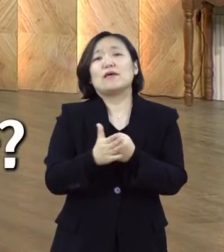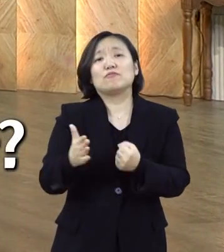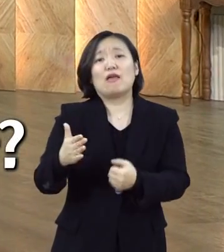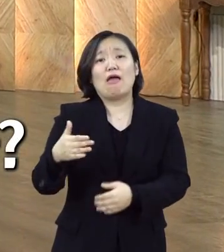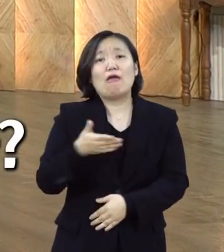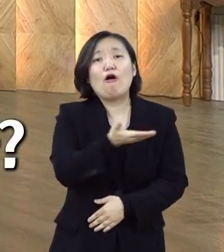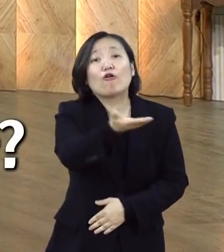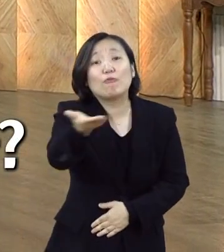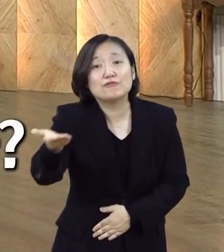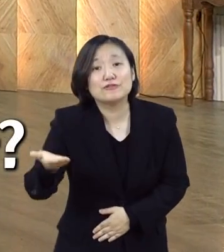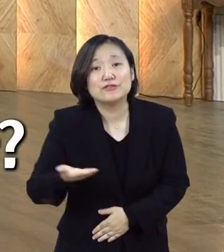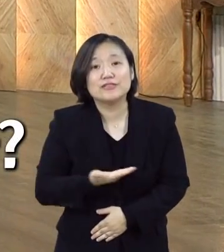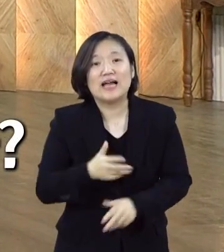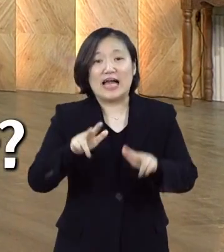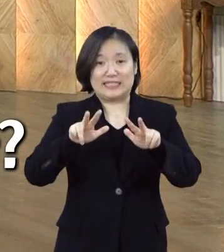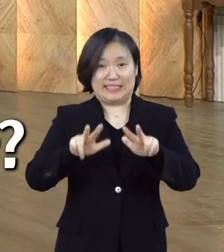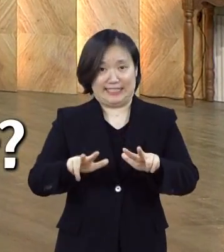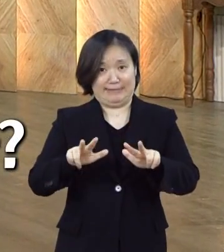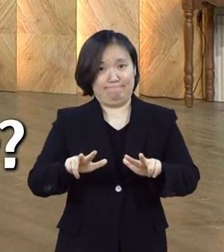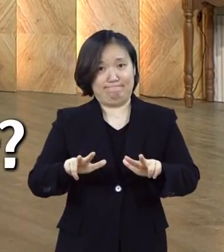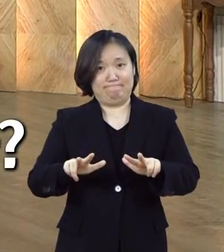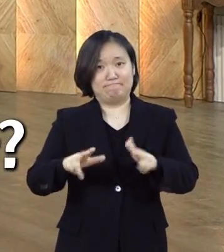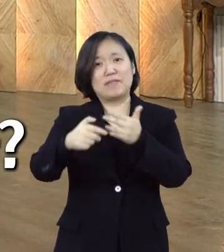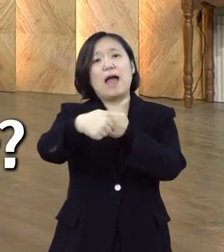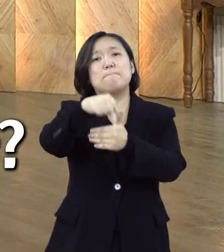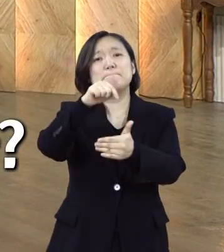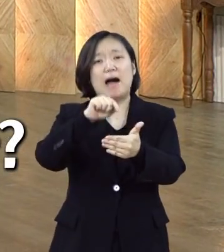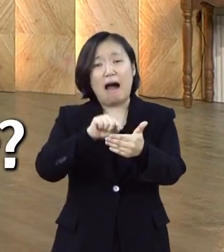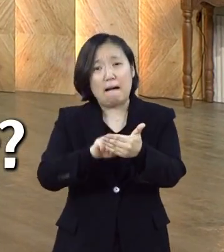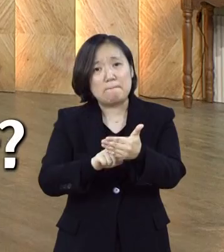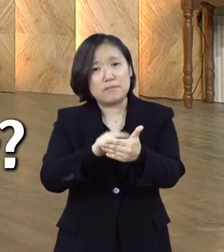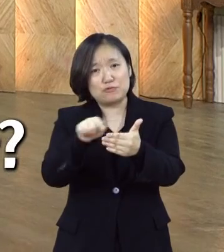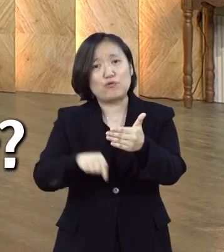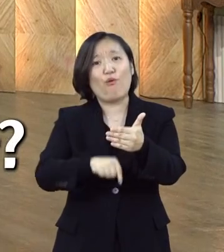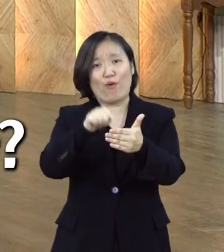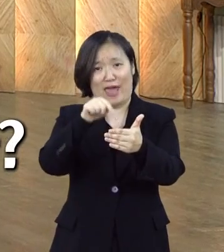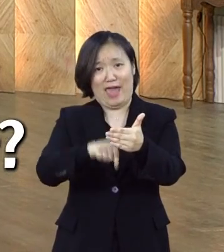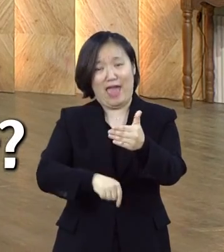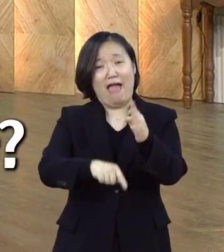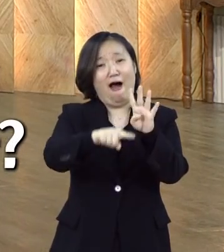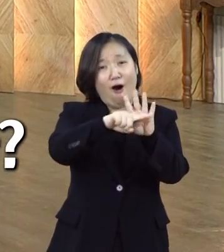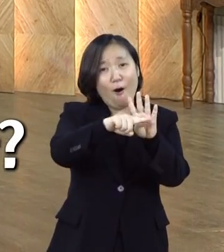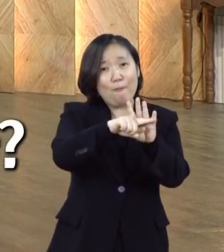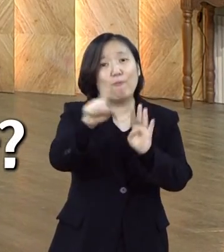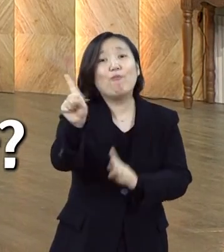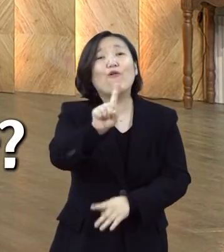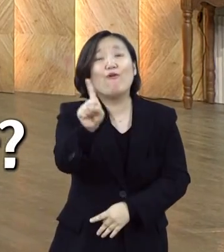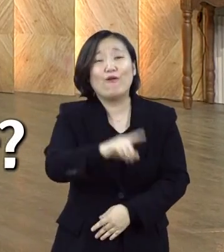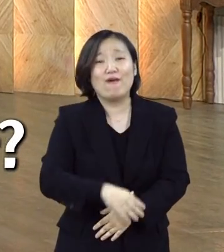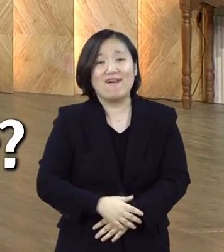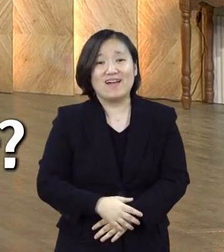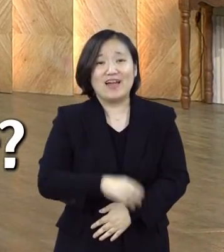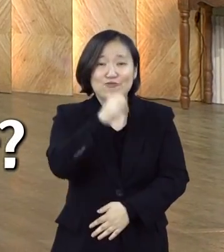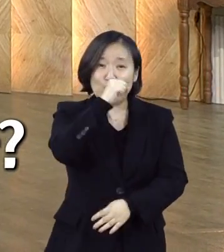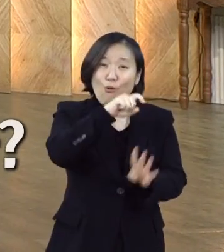지금 어떤 마음의 에너지를 일으키고 있는가?